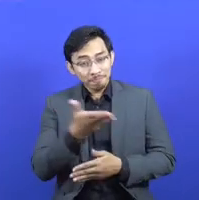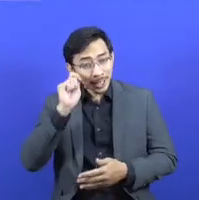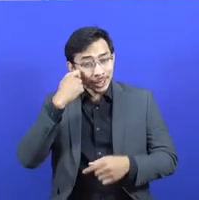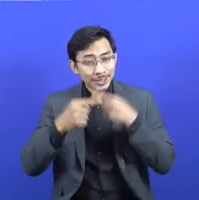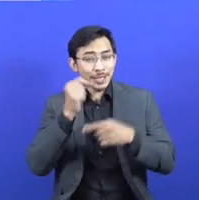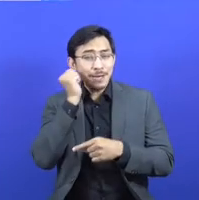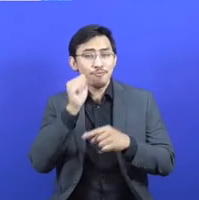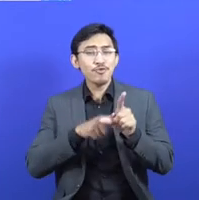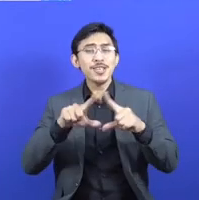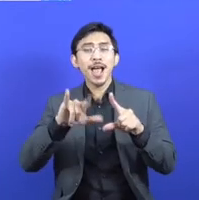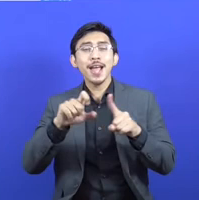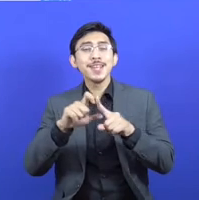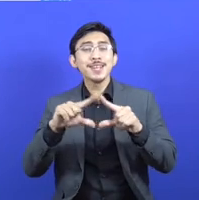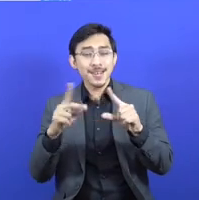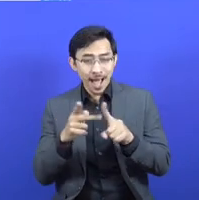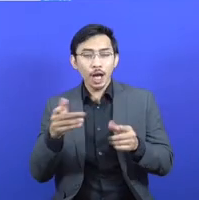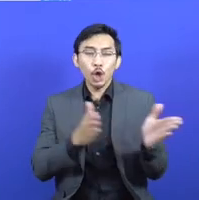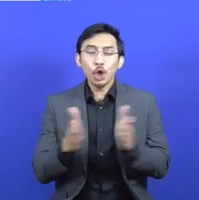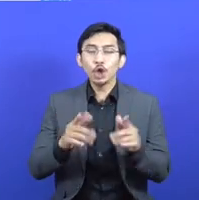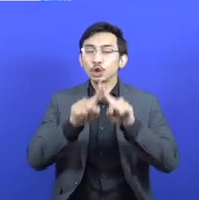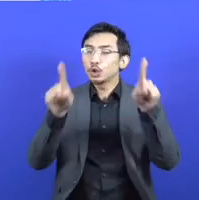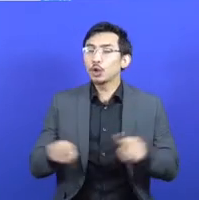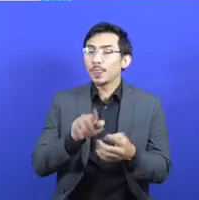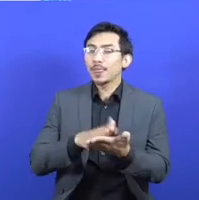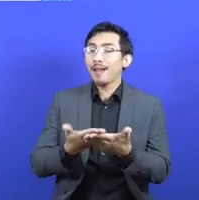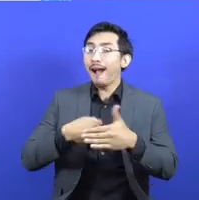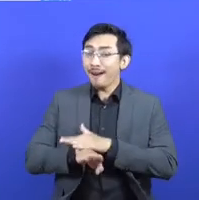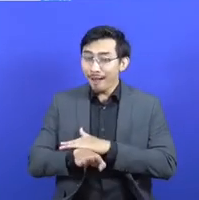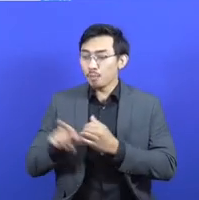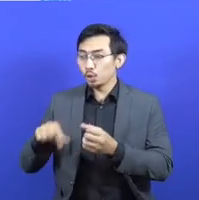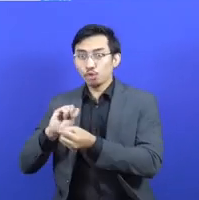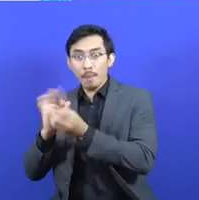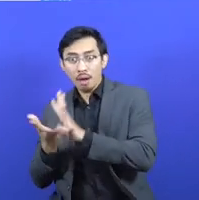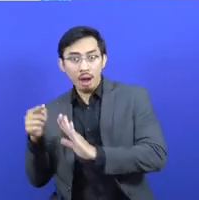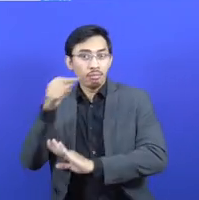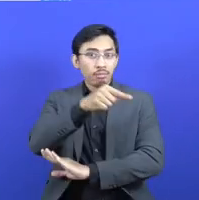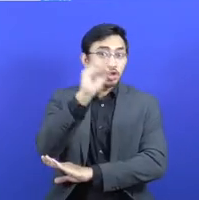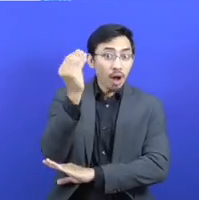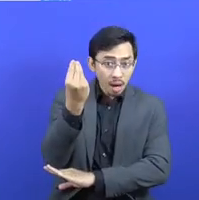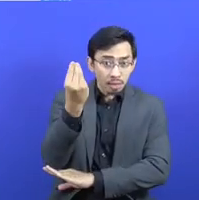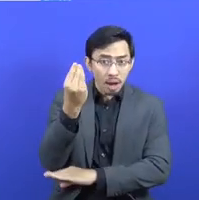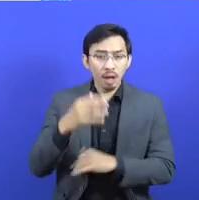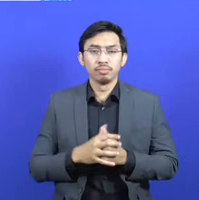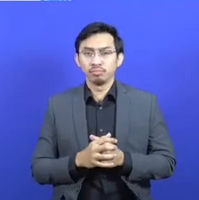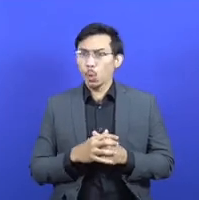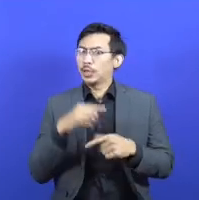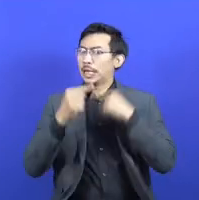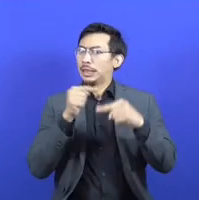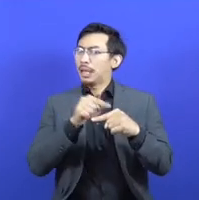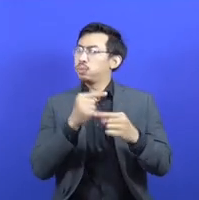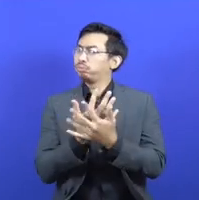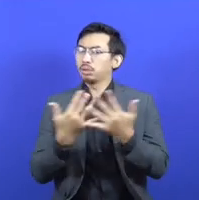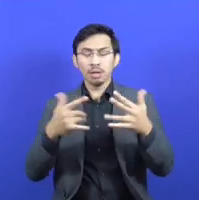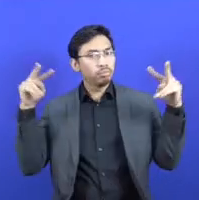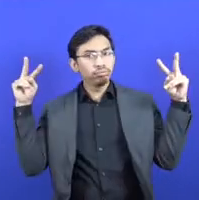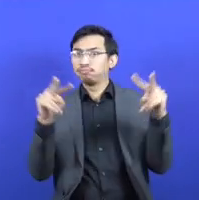Mungkin kalian ingat cerita Ibu Yaidah yang mengurus surat kematian anaknya dari Surabaya sampai ke Jakarta.